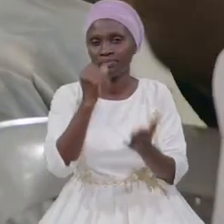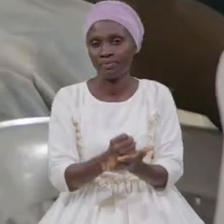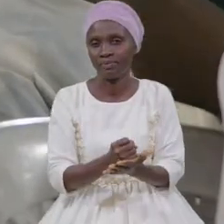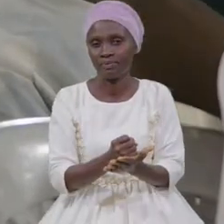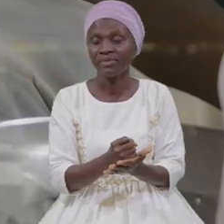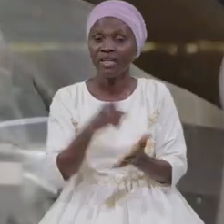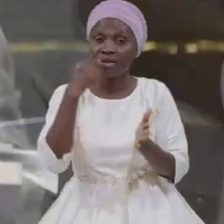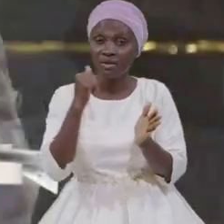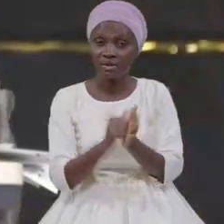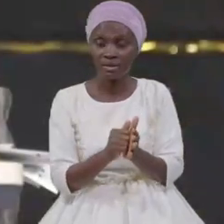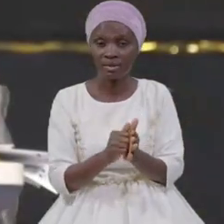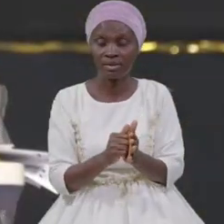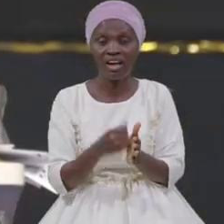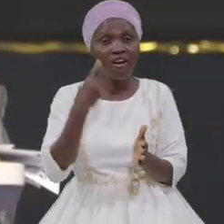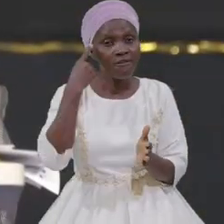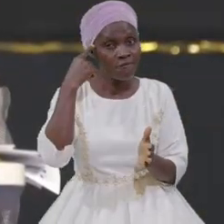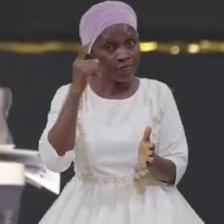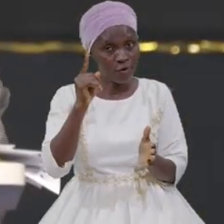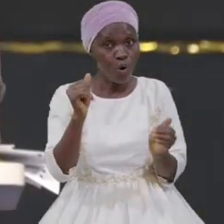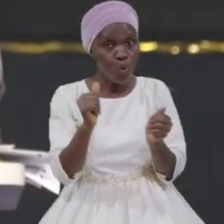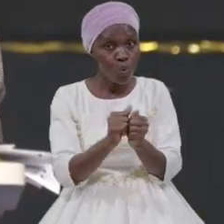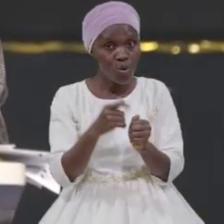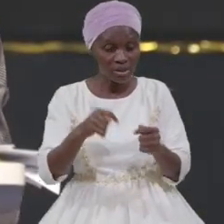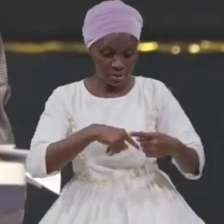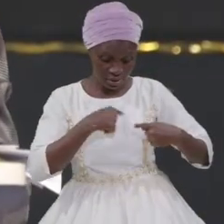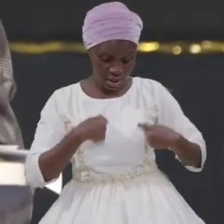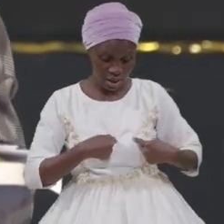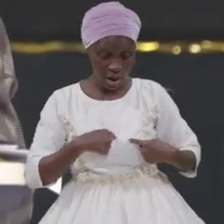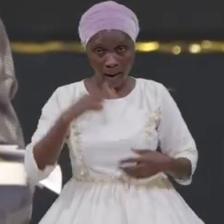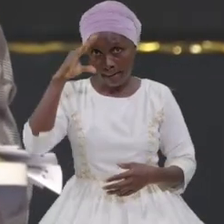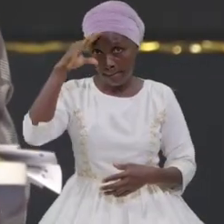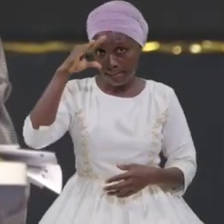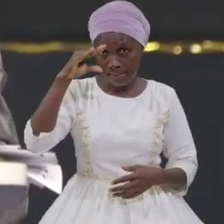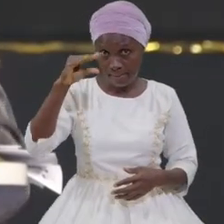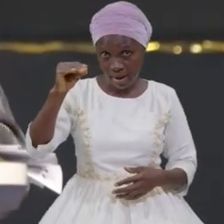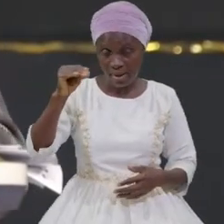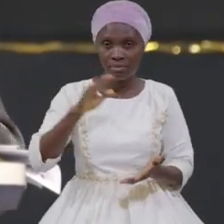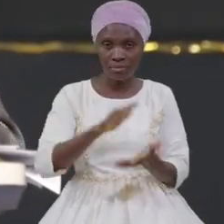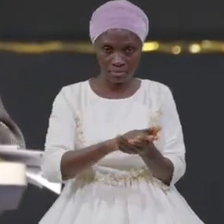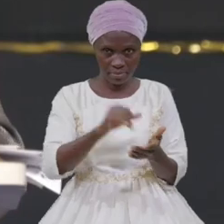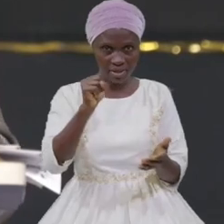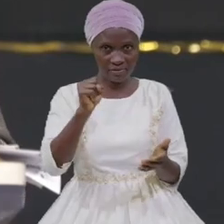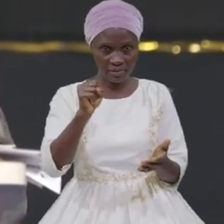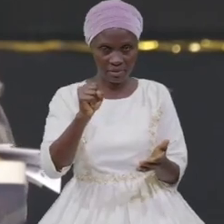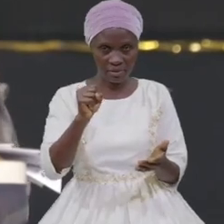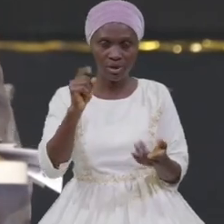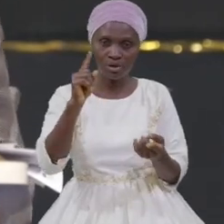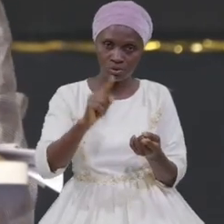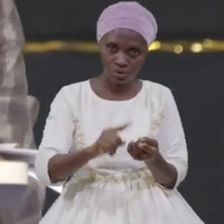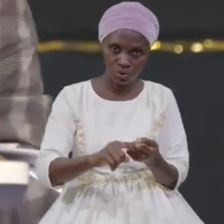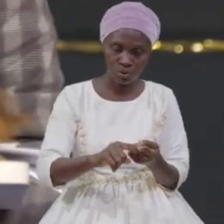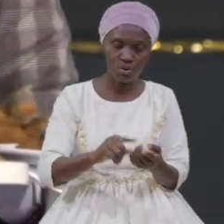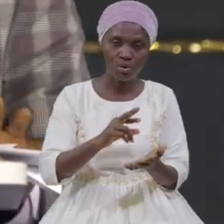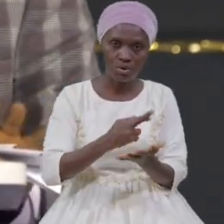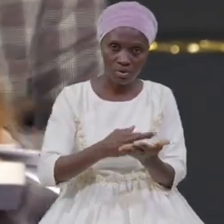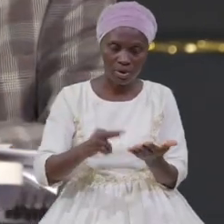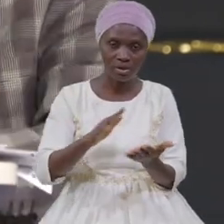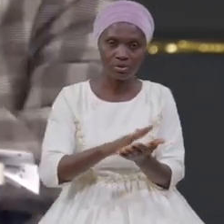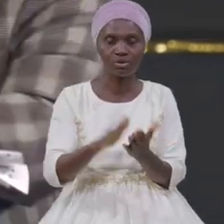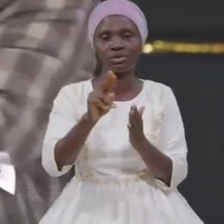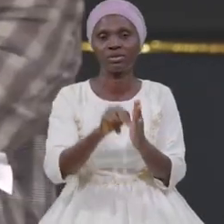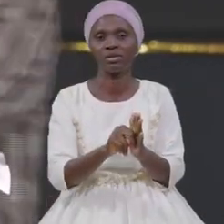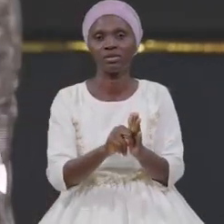Car c'est en croyant du cœur qu'on parvient à la justice.